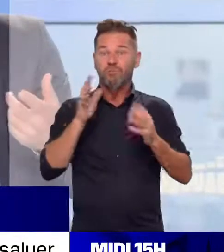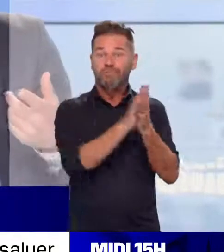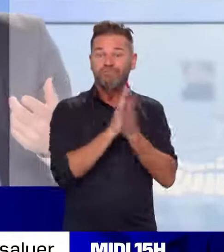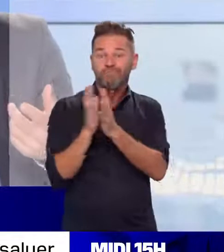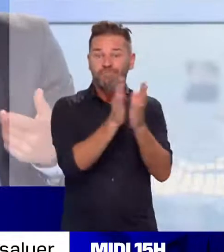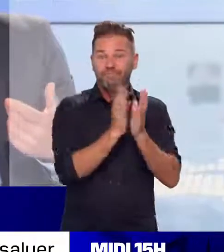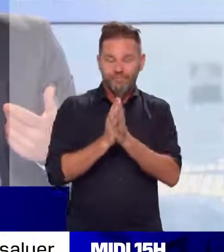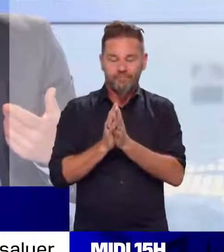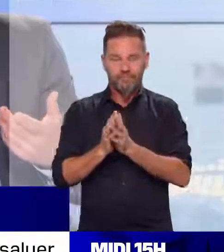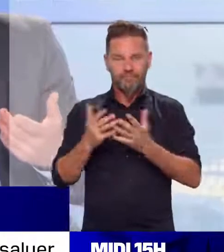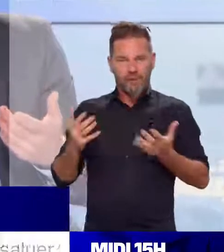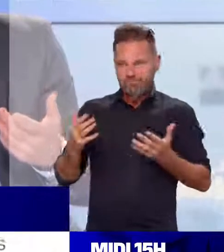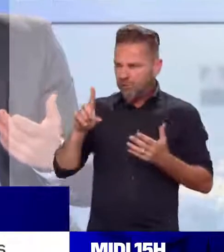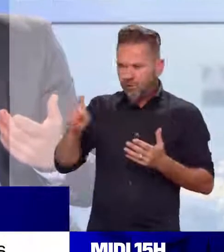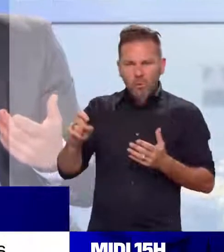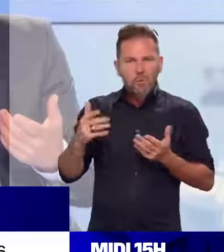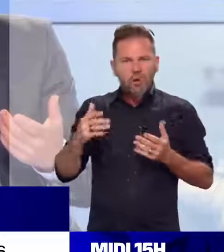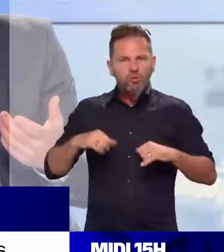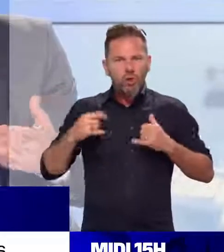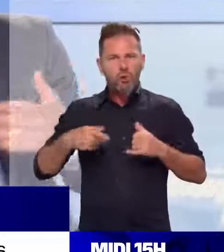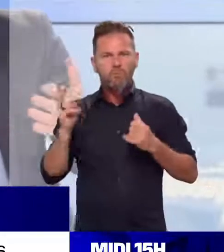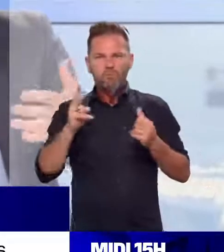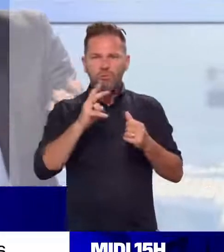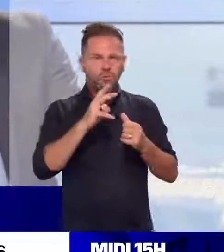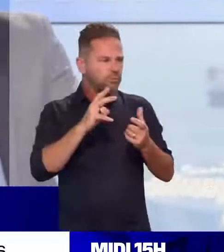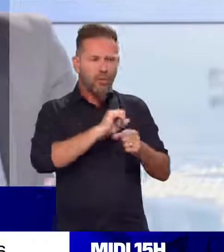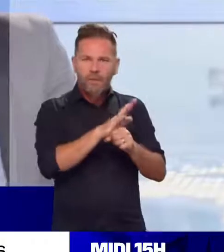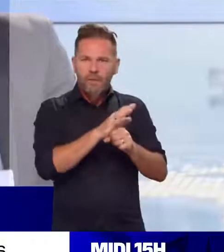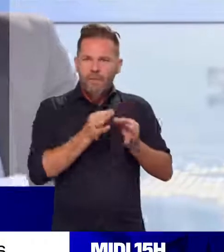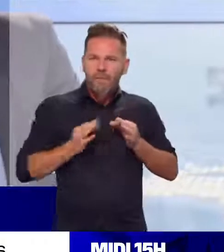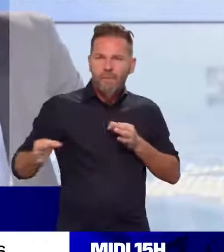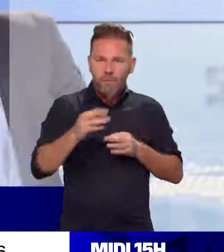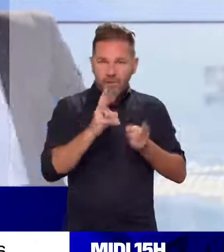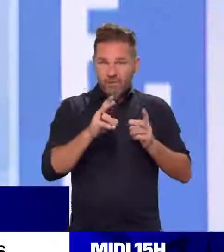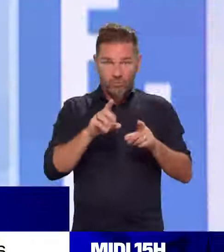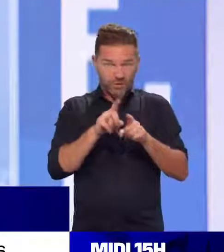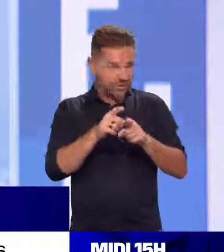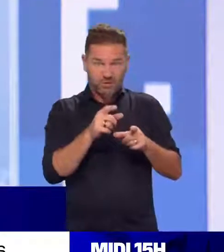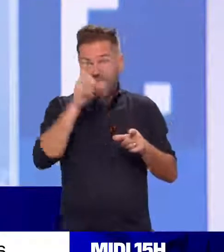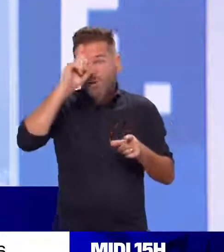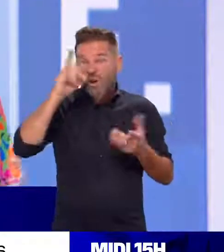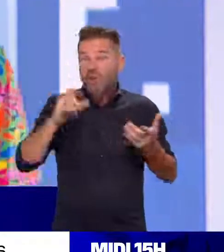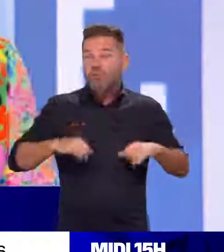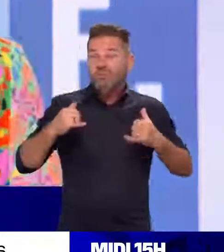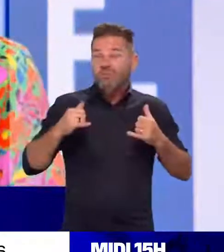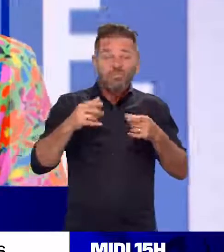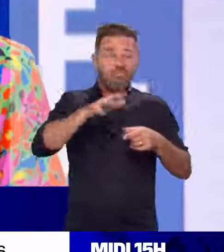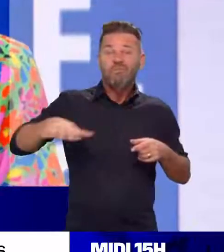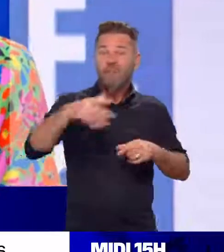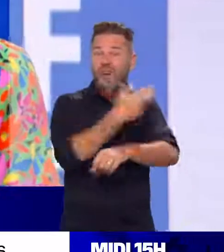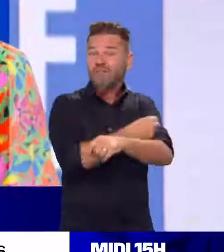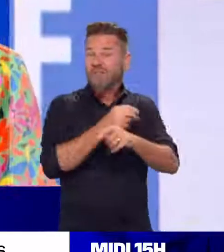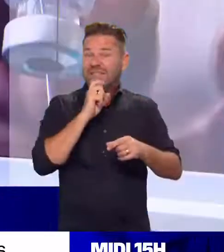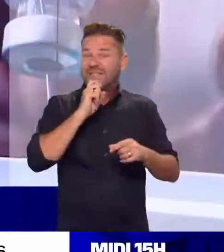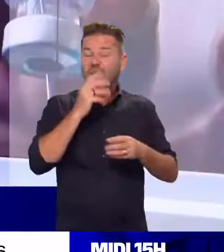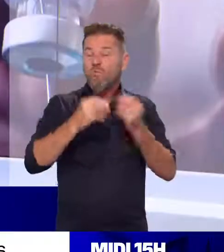plus contaminés, c'est peut-être aussi parce qu'ils sont moins vaccinés. Ils sont arrivés tard dans le schéma de vaccination. Tout à fait. Si on considère effectivement que les non-vaccinés ont plus de chances